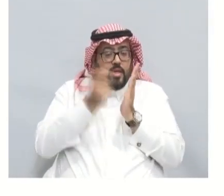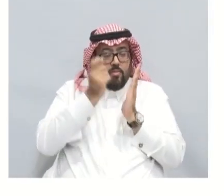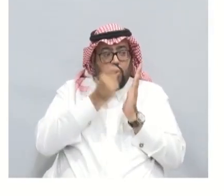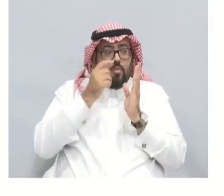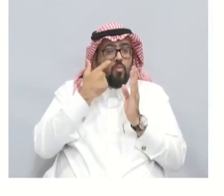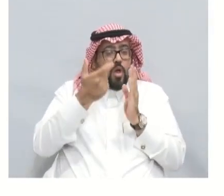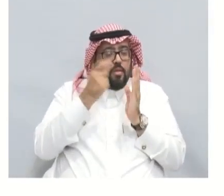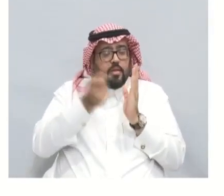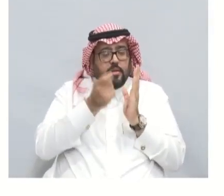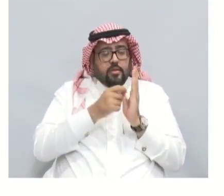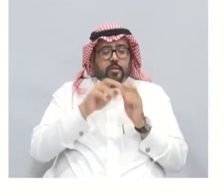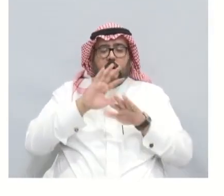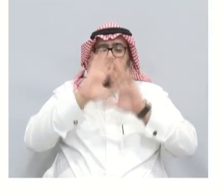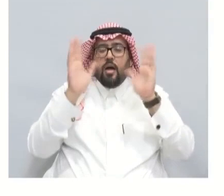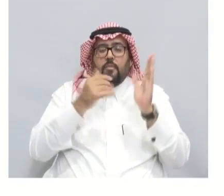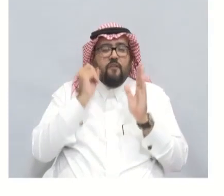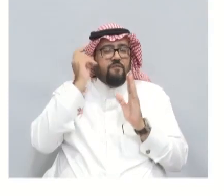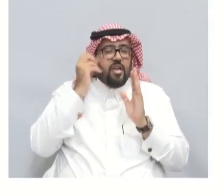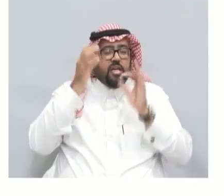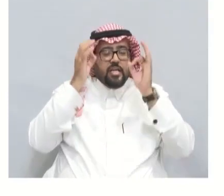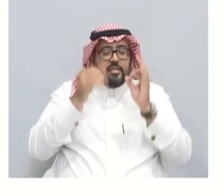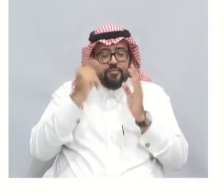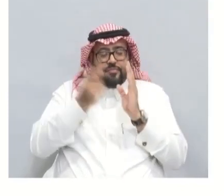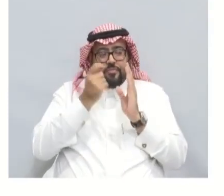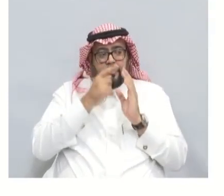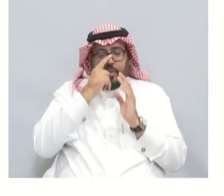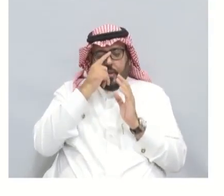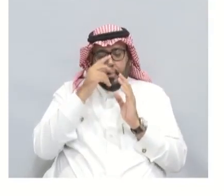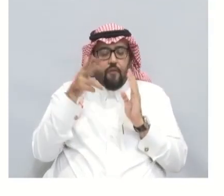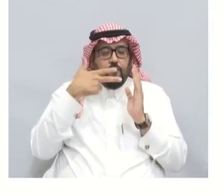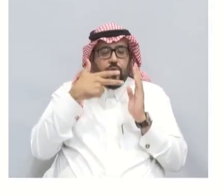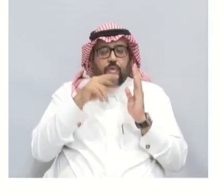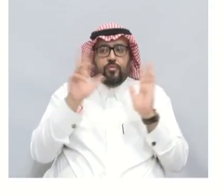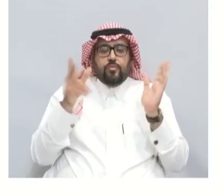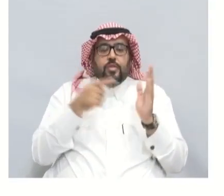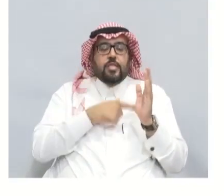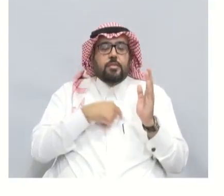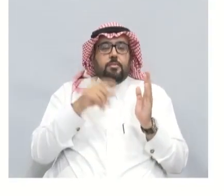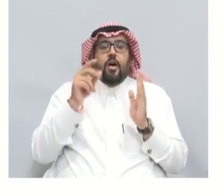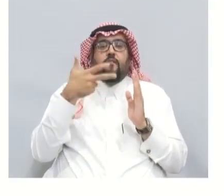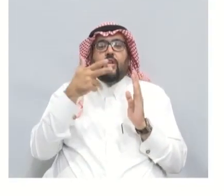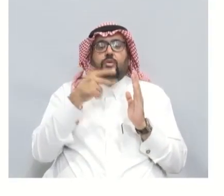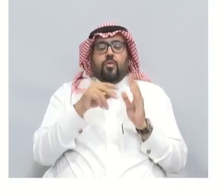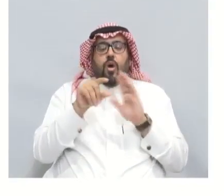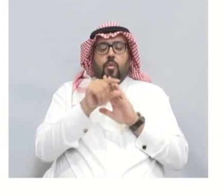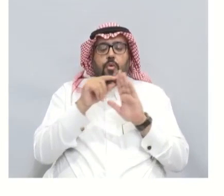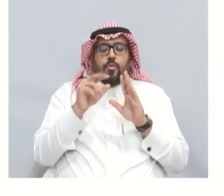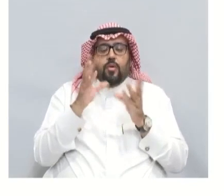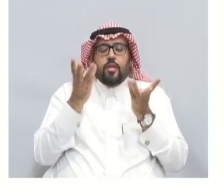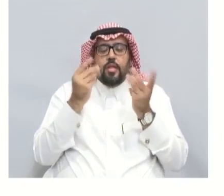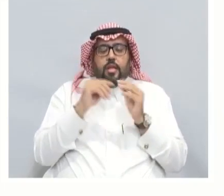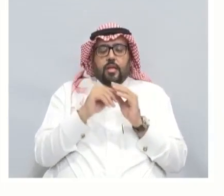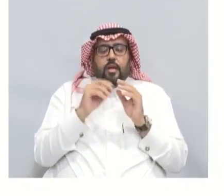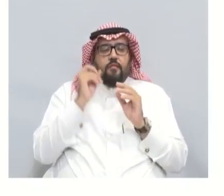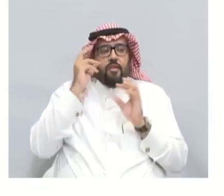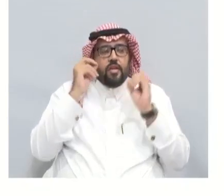الملاحظات ندون بها أبرز الأفكار الرئيسية الواردة في الفيديوهات من حيث اسم الفيديو، الموضوع والتاريخ، أبرز